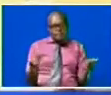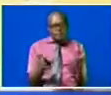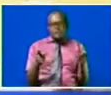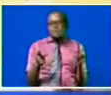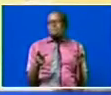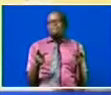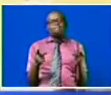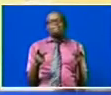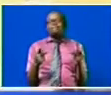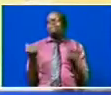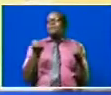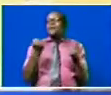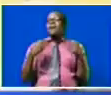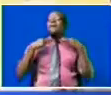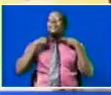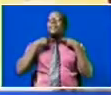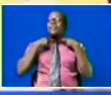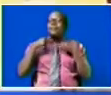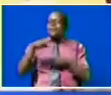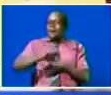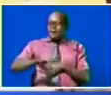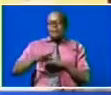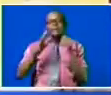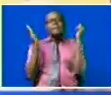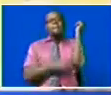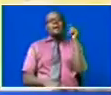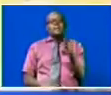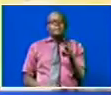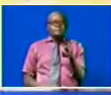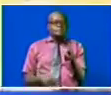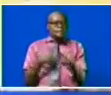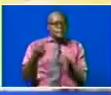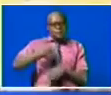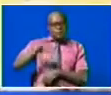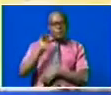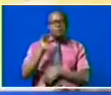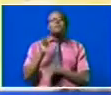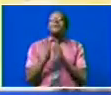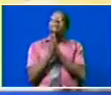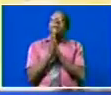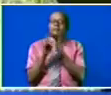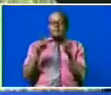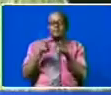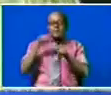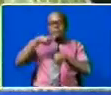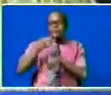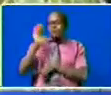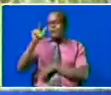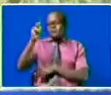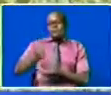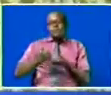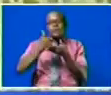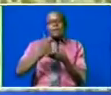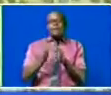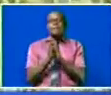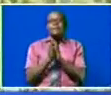tulipo gari lilipokwamia ni pale moja pabaya sana. Lakini tunaomba Mungu na nyinyi pia tuombeeni.